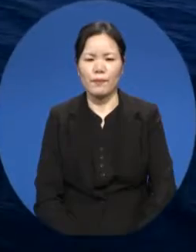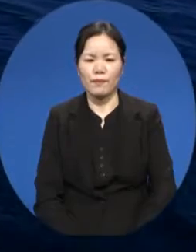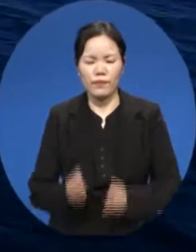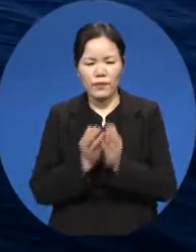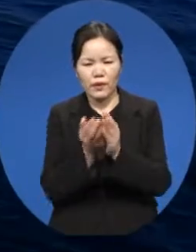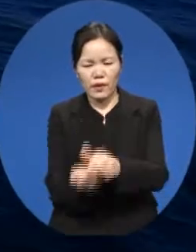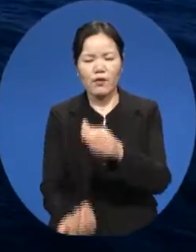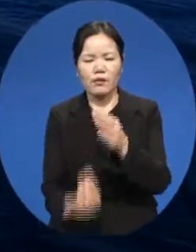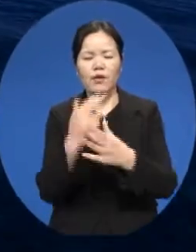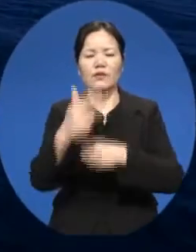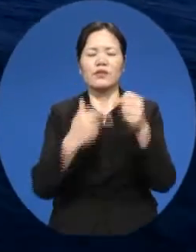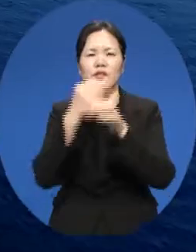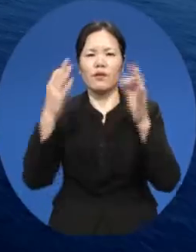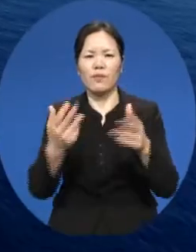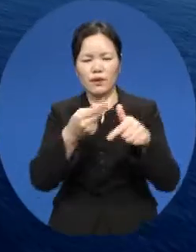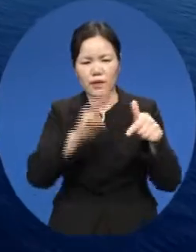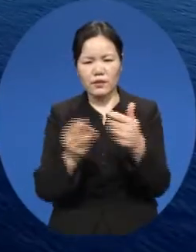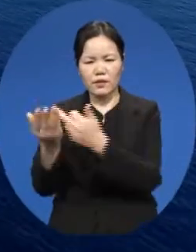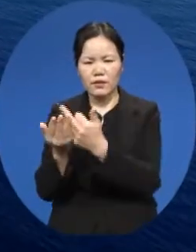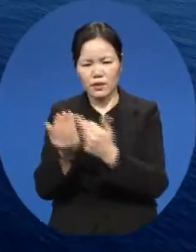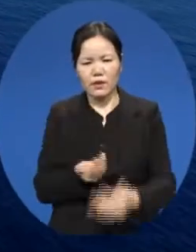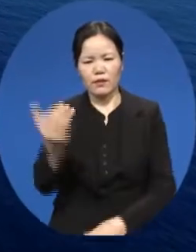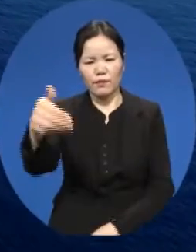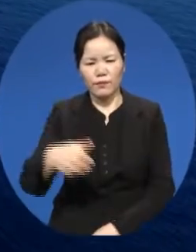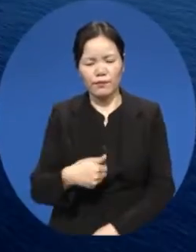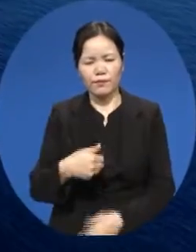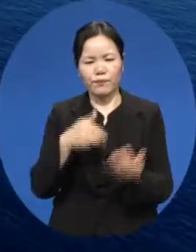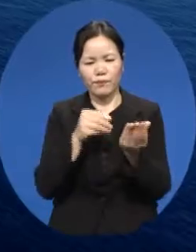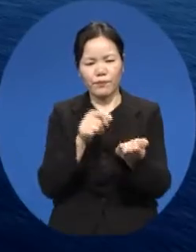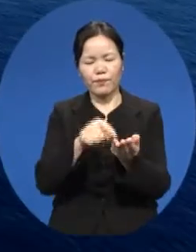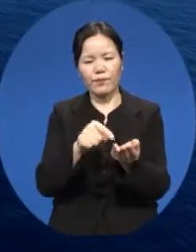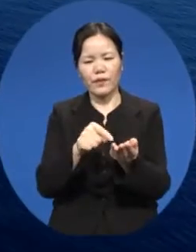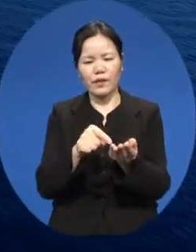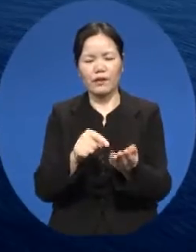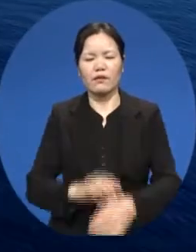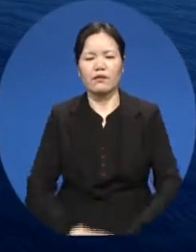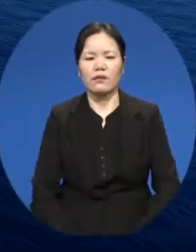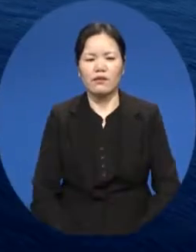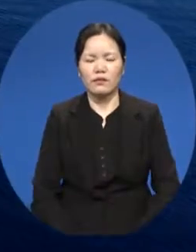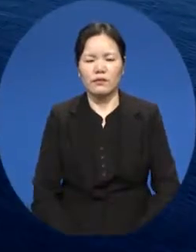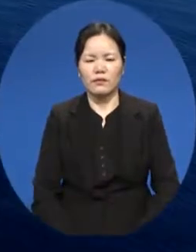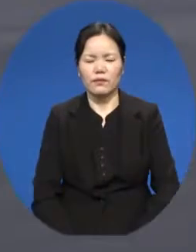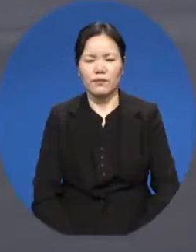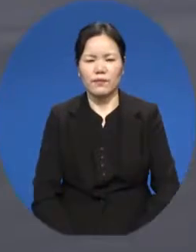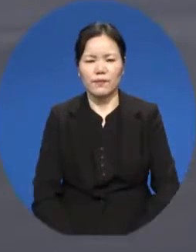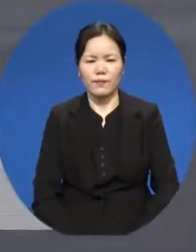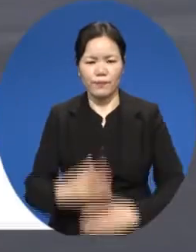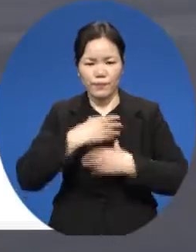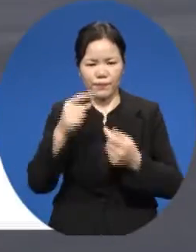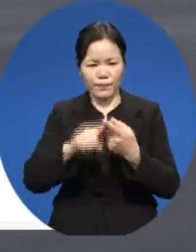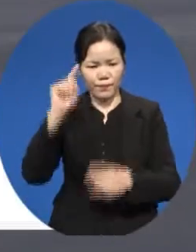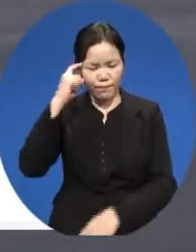세월호 참사 7년여 만에 인천과 제주 항로 치항에 나선 카페리 비욘드 트러스토. 안전에